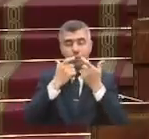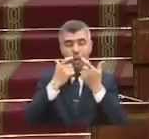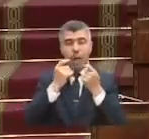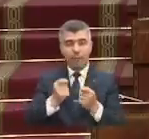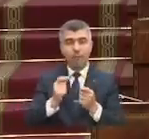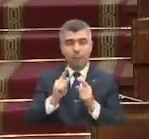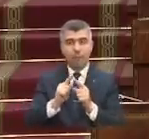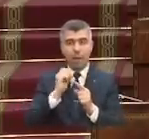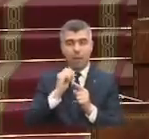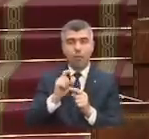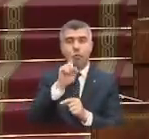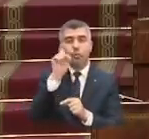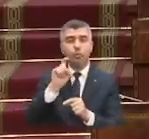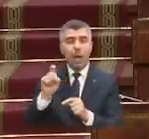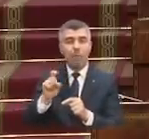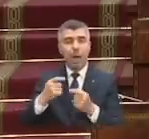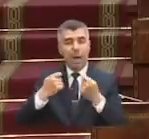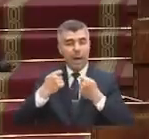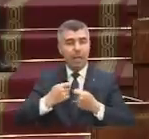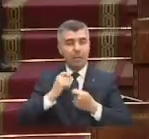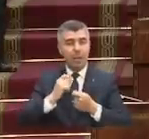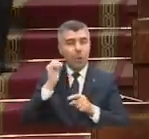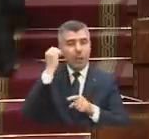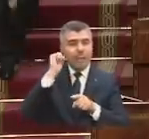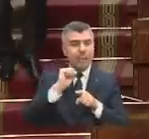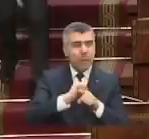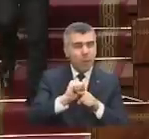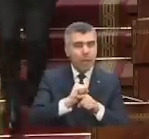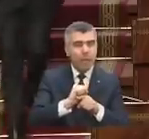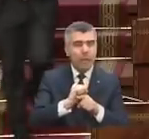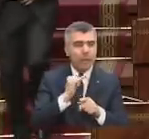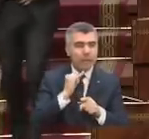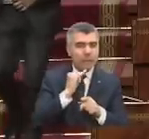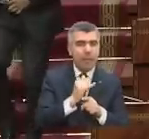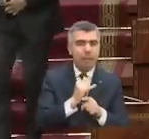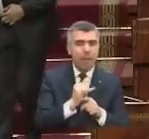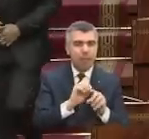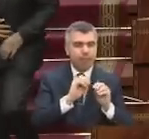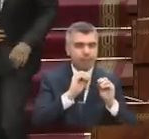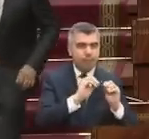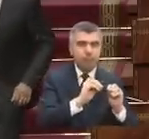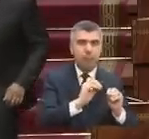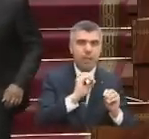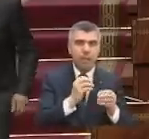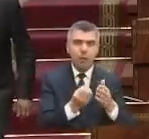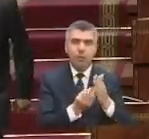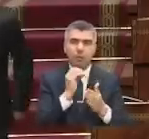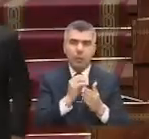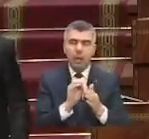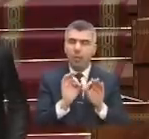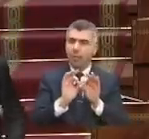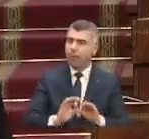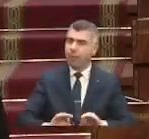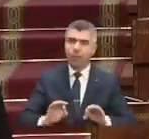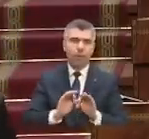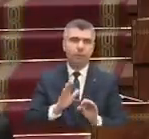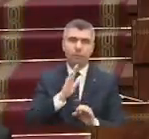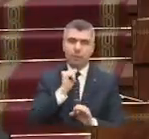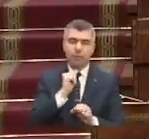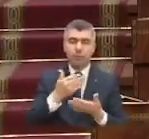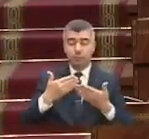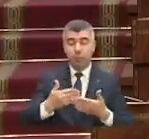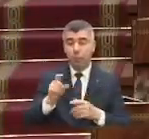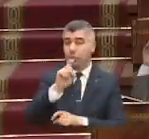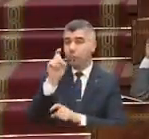رؤيه واضحه ديال التكوين ديال التكوين المستمر ديال تعزيز الكفاءات داخل جماعه الترابيه لذا